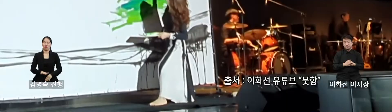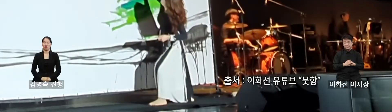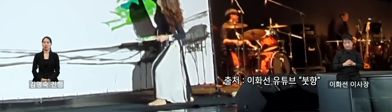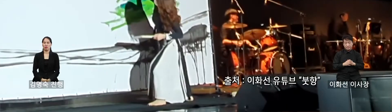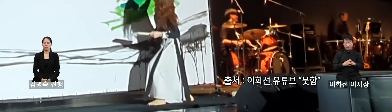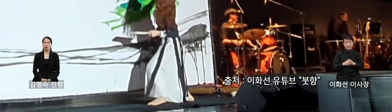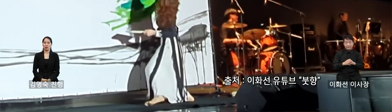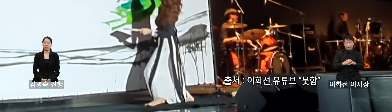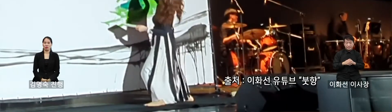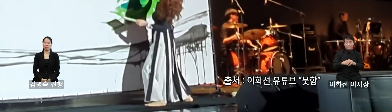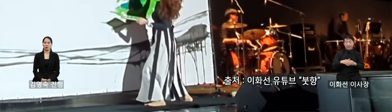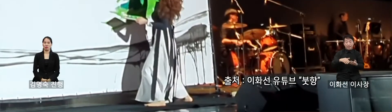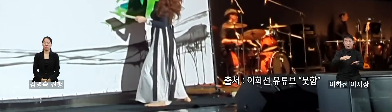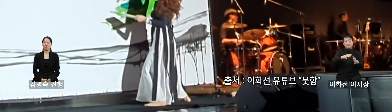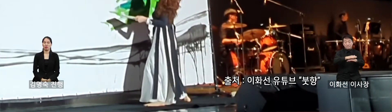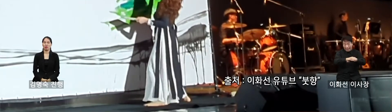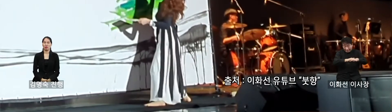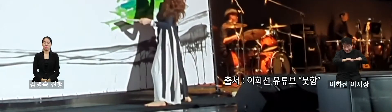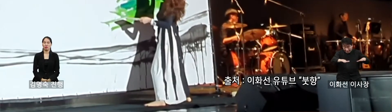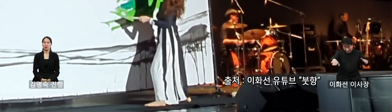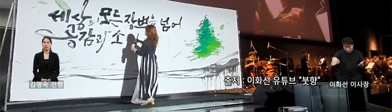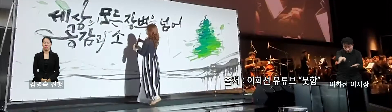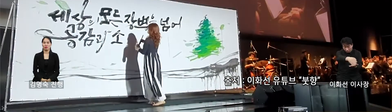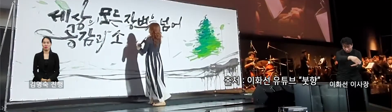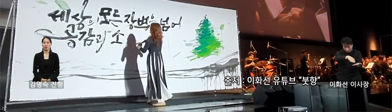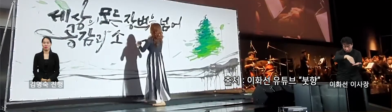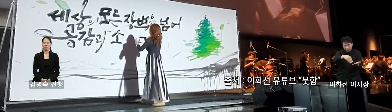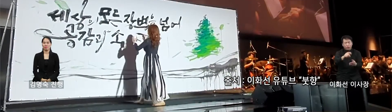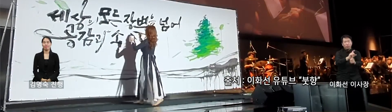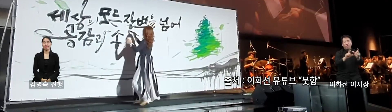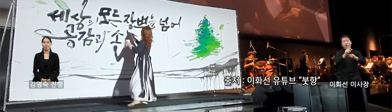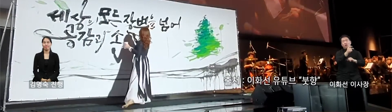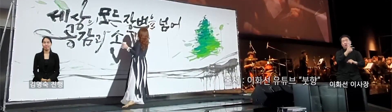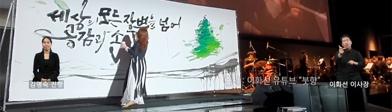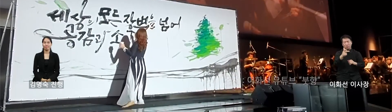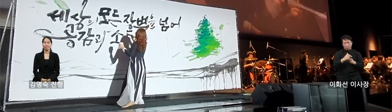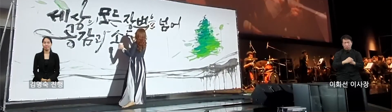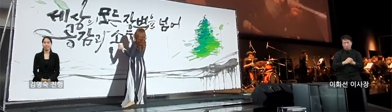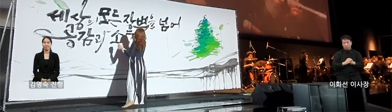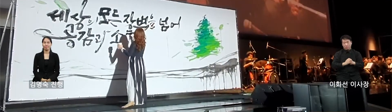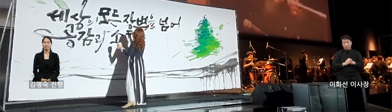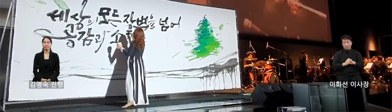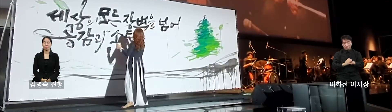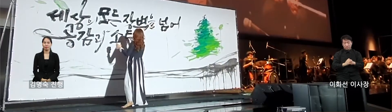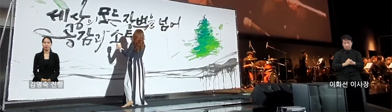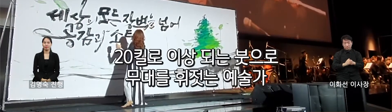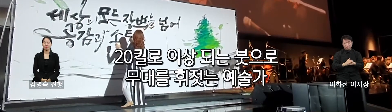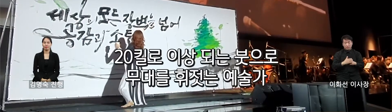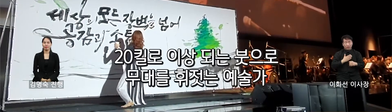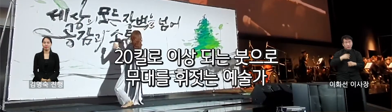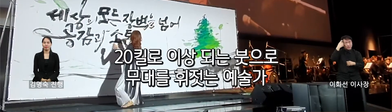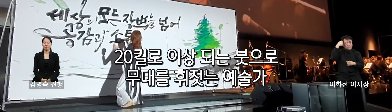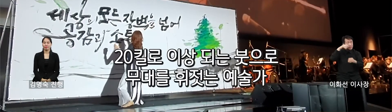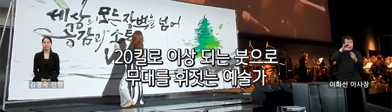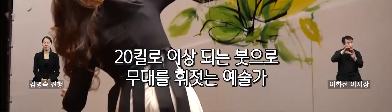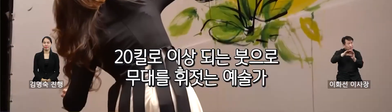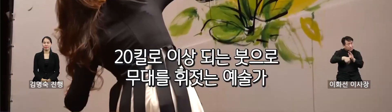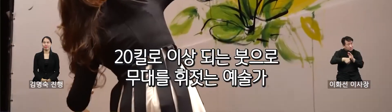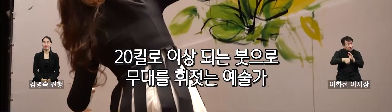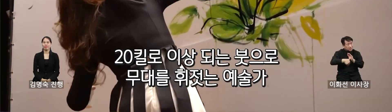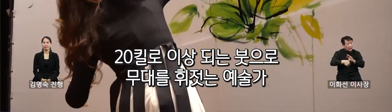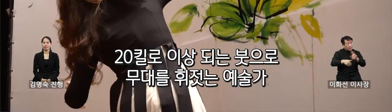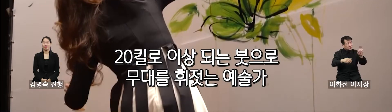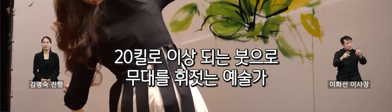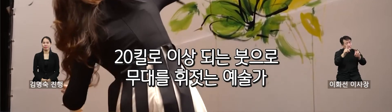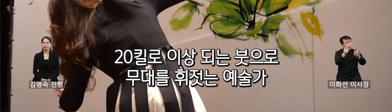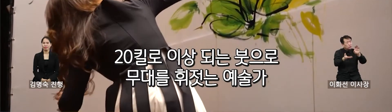바닥에서 쓰는 붓은 더 커요. 그래서 체감 무게는 한 정말